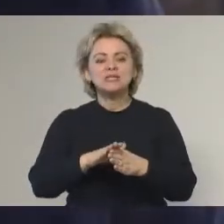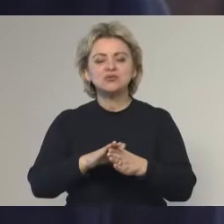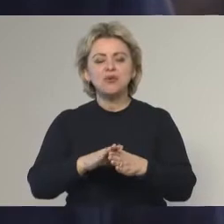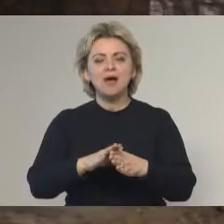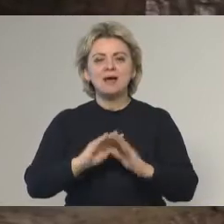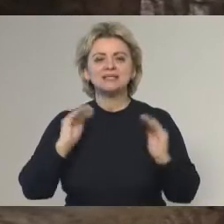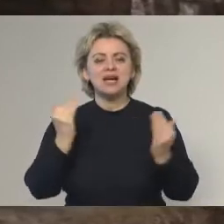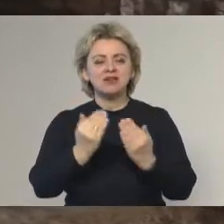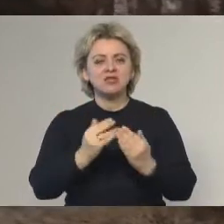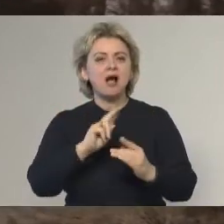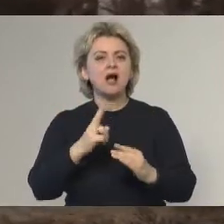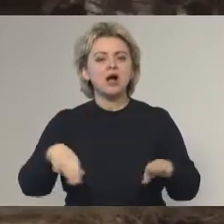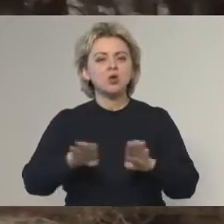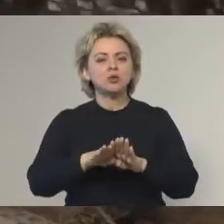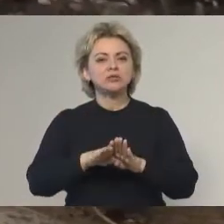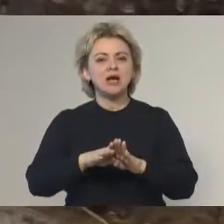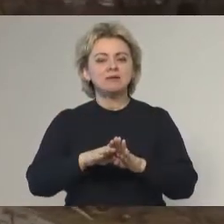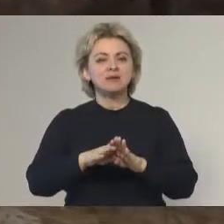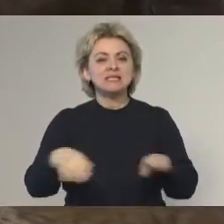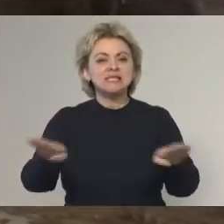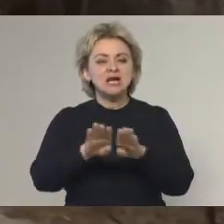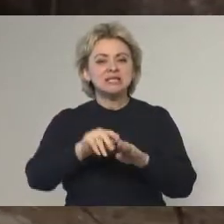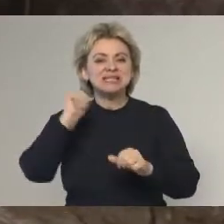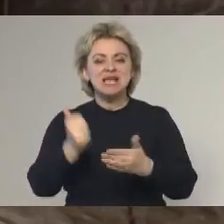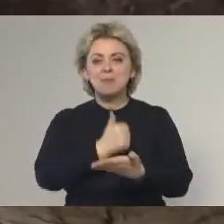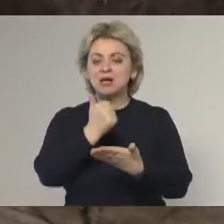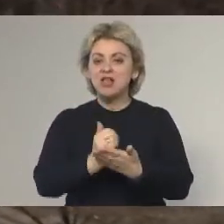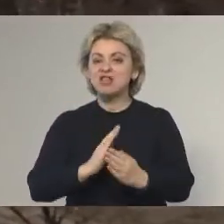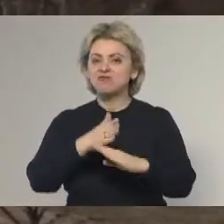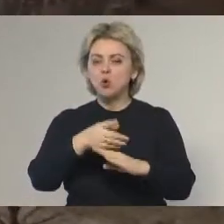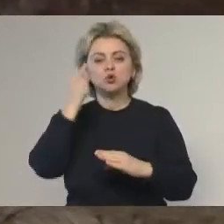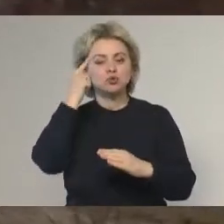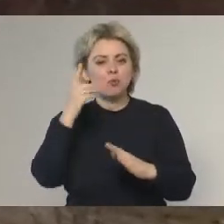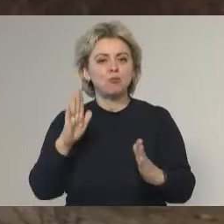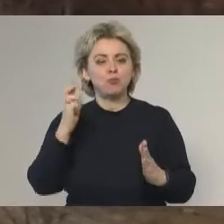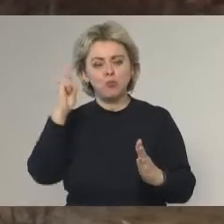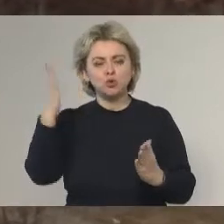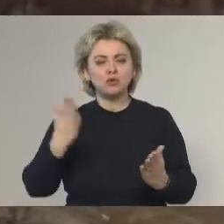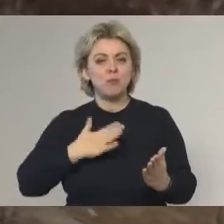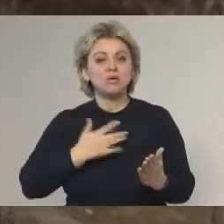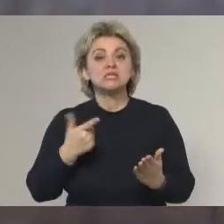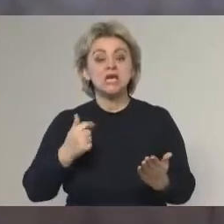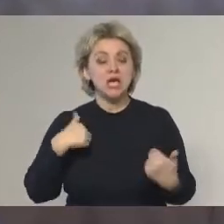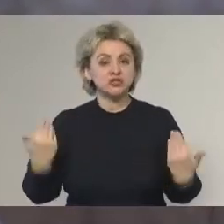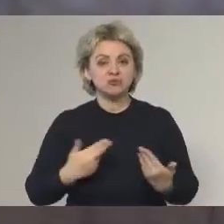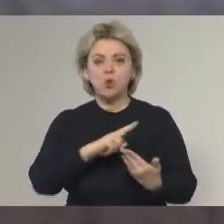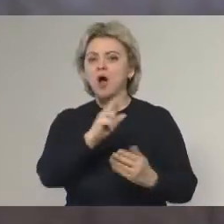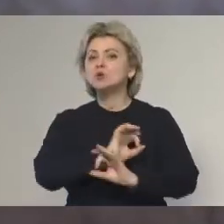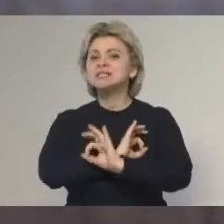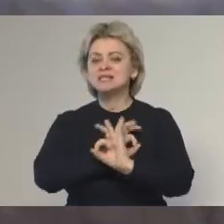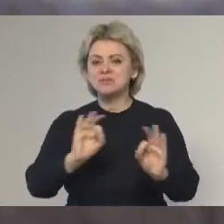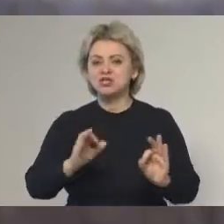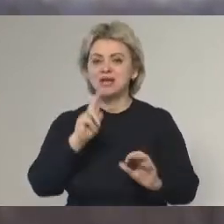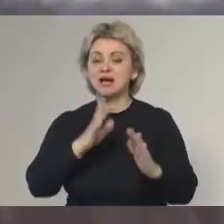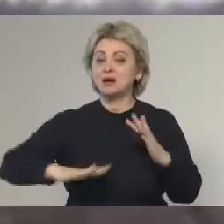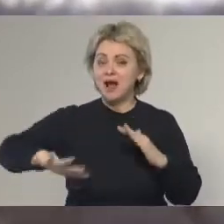отключаешься. То есть как какой-то щелчок. И самое главное, выходишь и думаешь, боже мой, где я живу? Какой замечательный